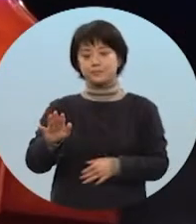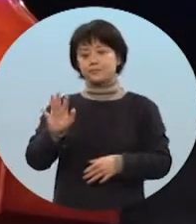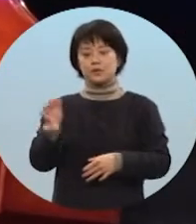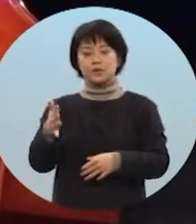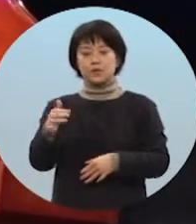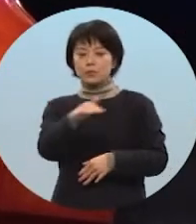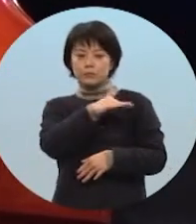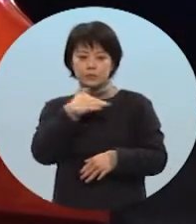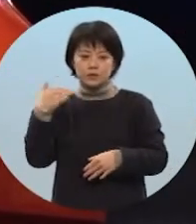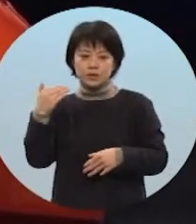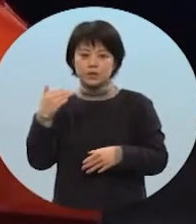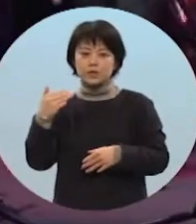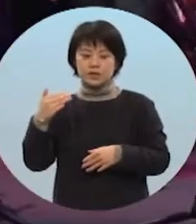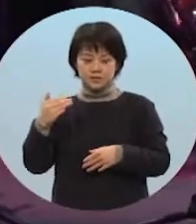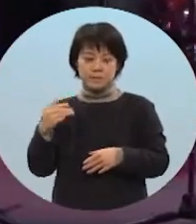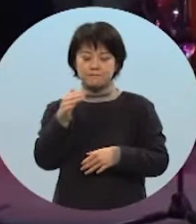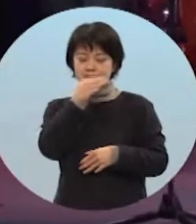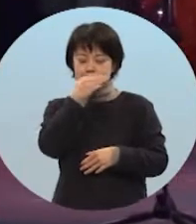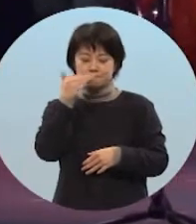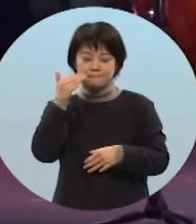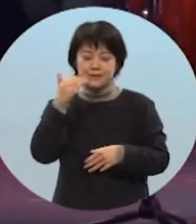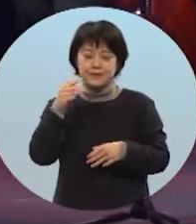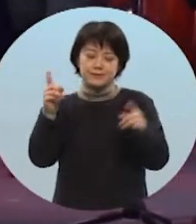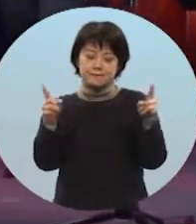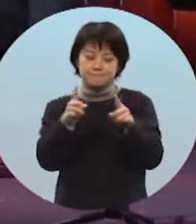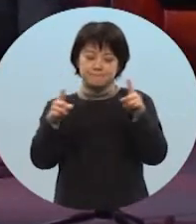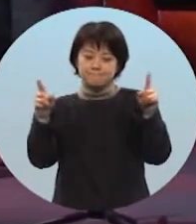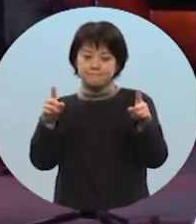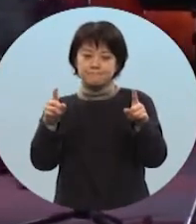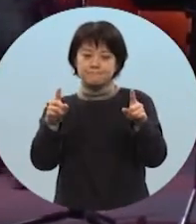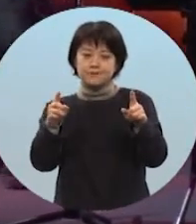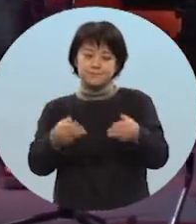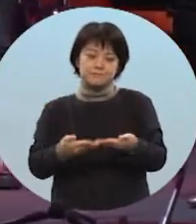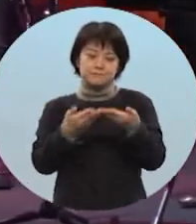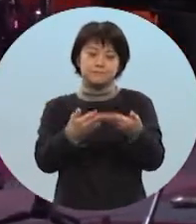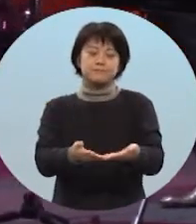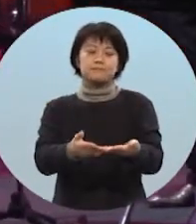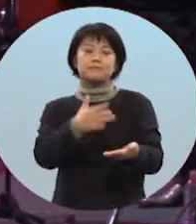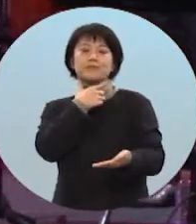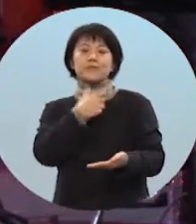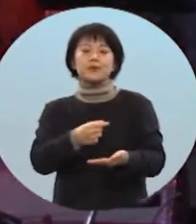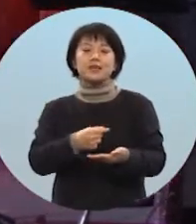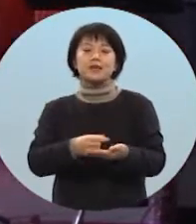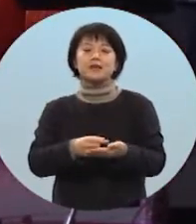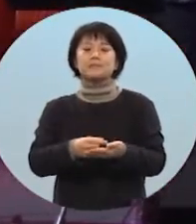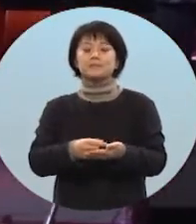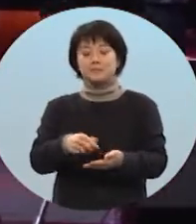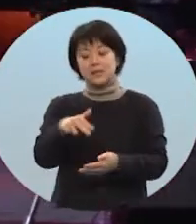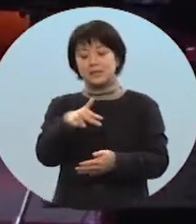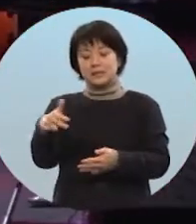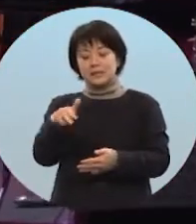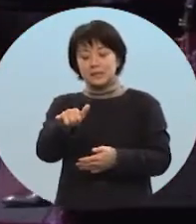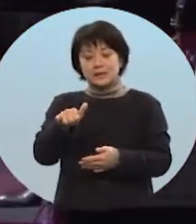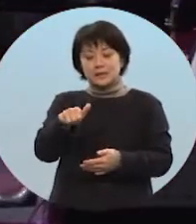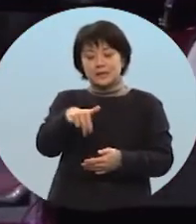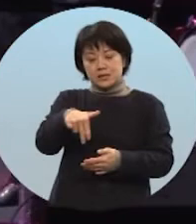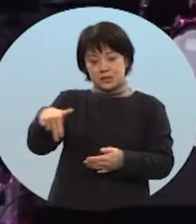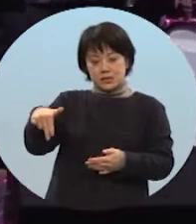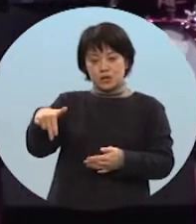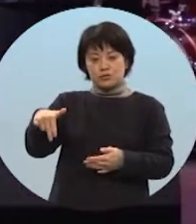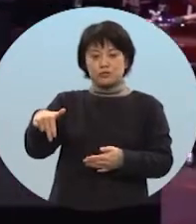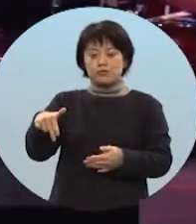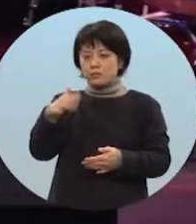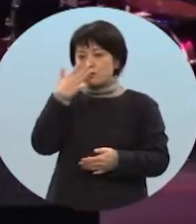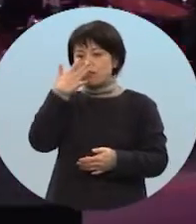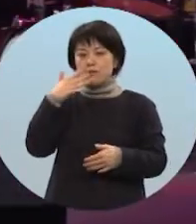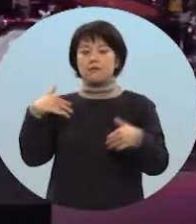うん、それをジャズを聴いたこともない人もああこんな音楽があったっていう形で続けたいので、